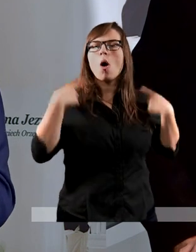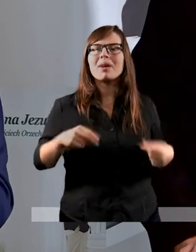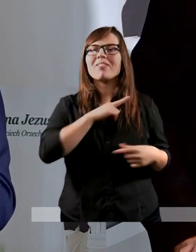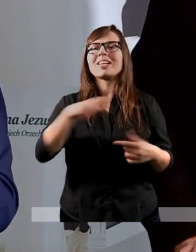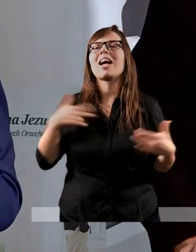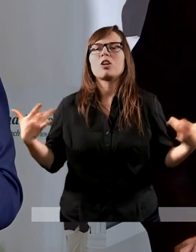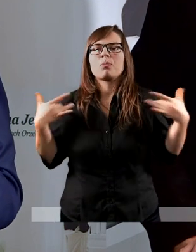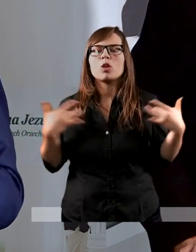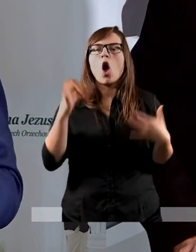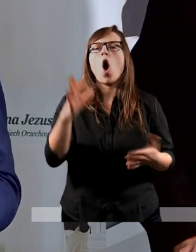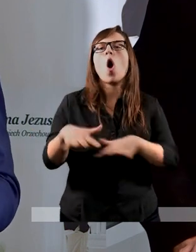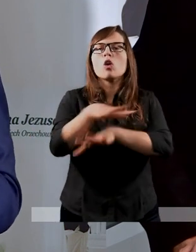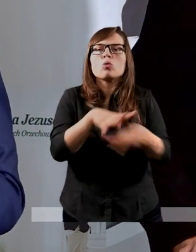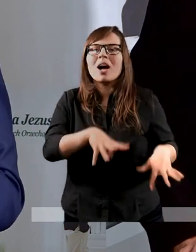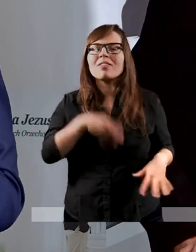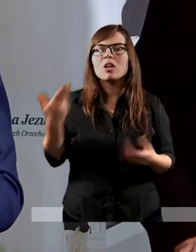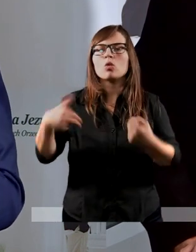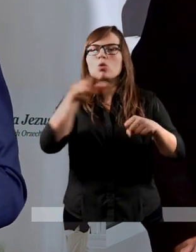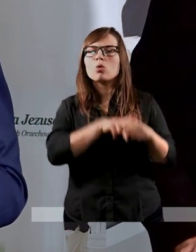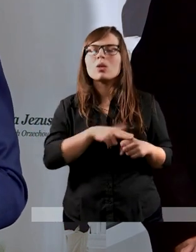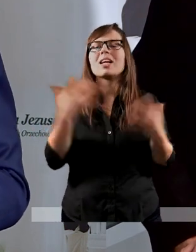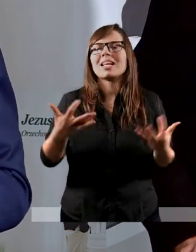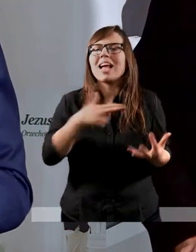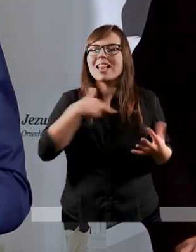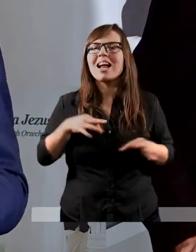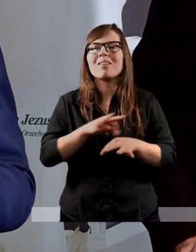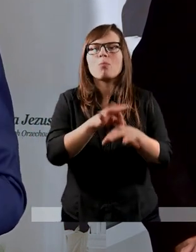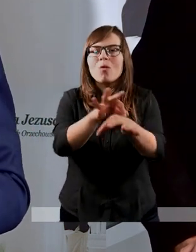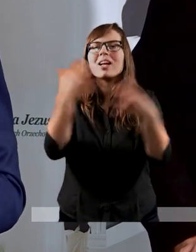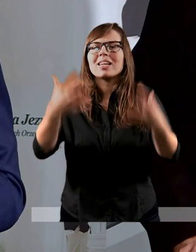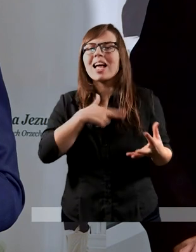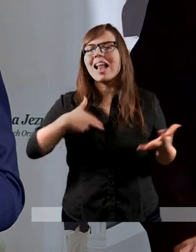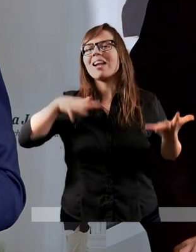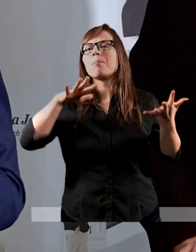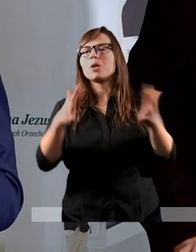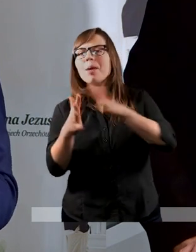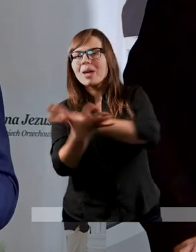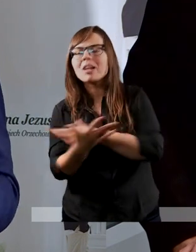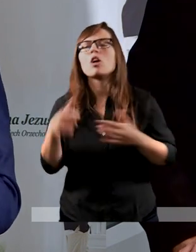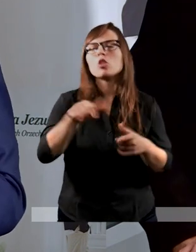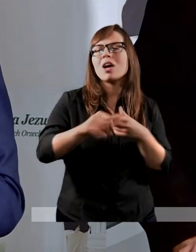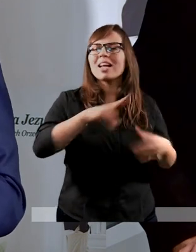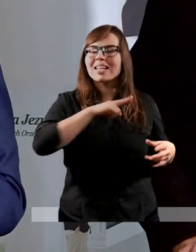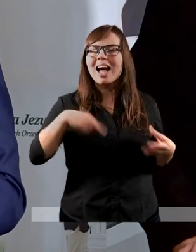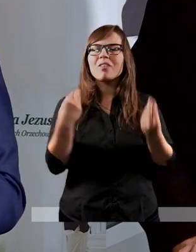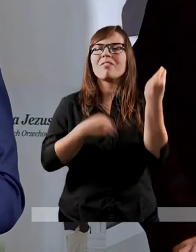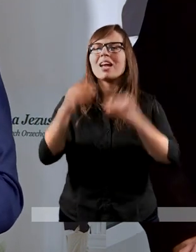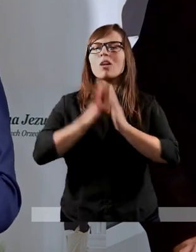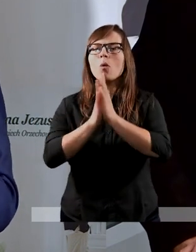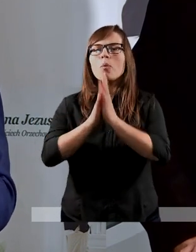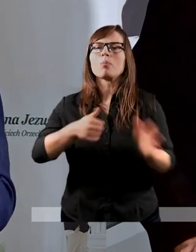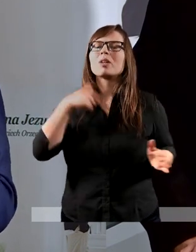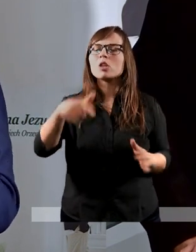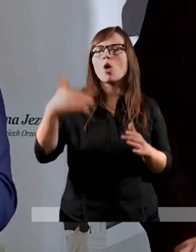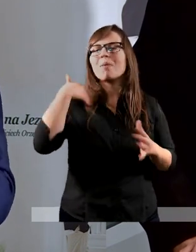obecność w naszym życiu, o Ducha Świętego, który chce nas prowadzić, chce nas przemieniać. I to jest naszą wielką prośbą, żeby